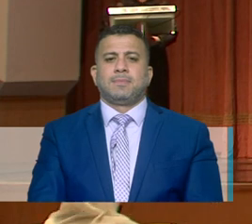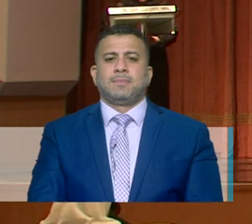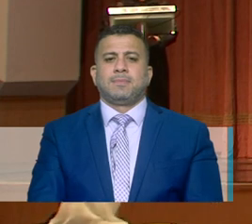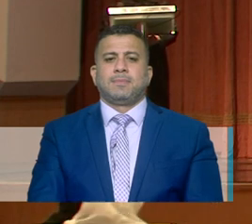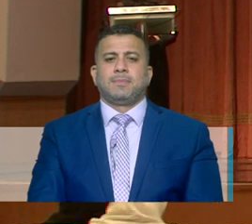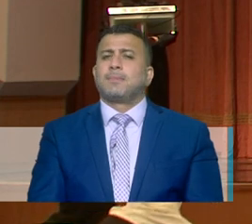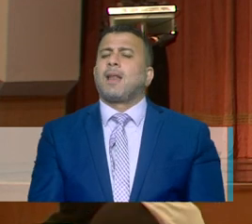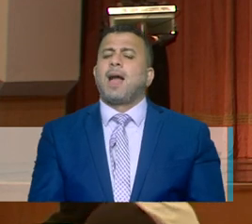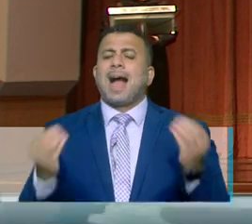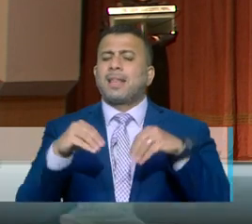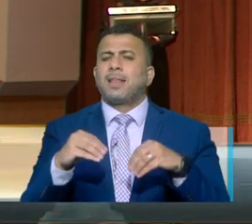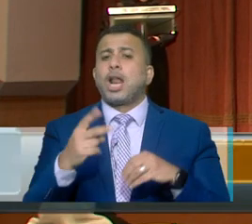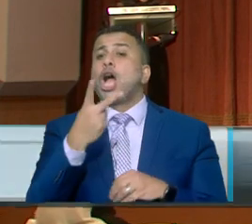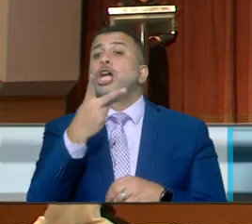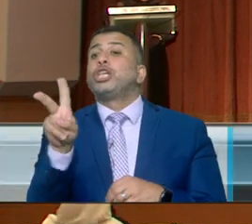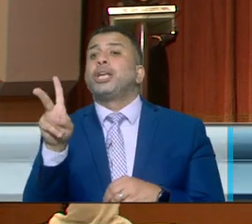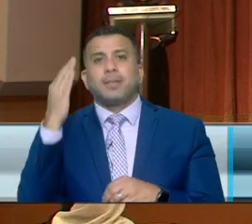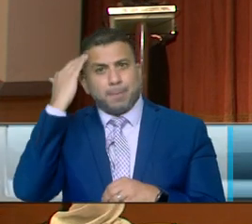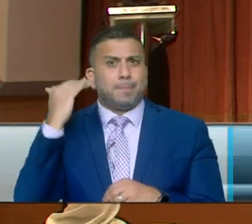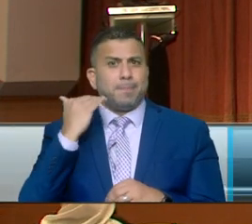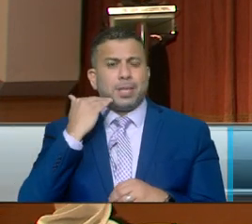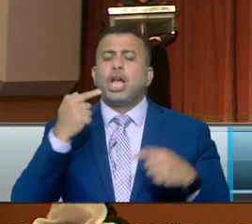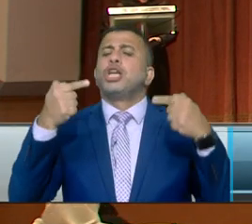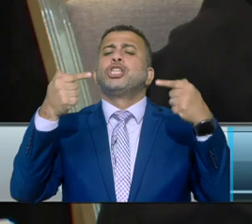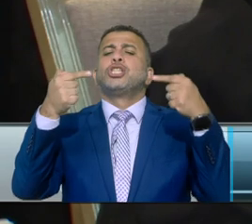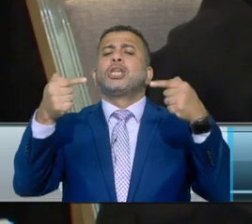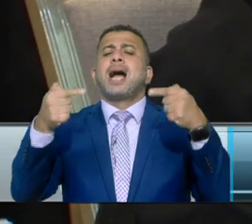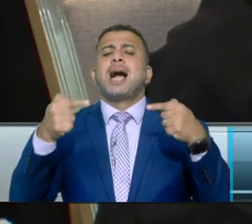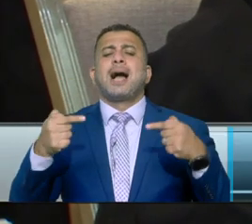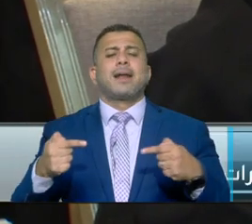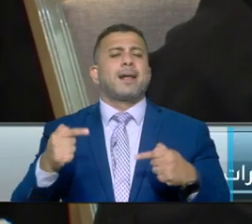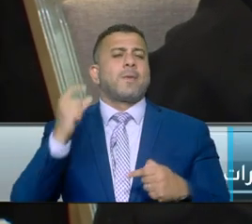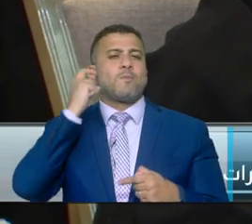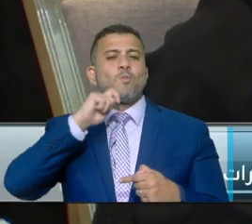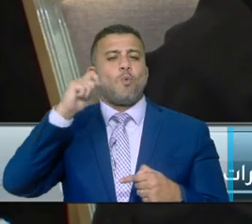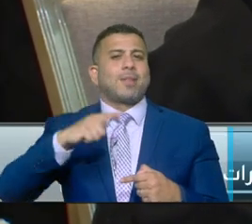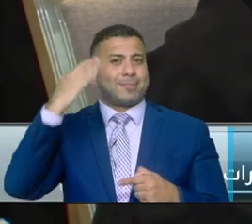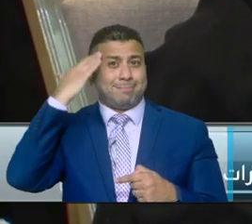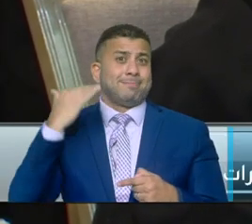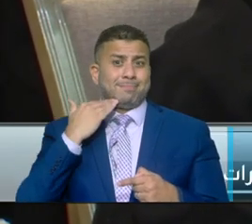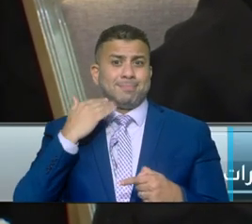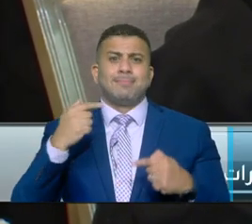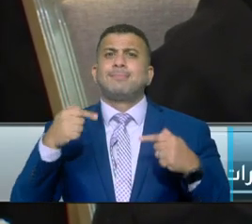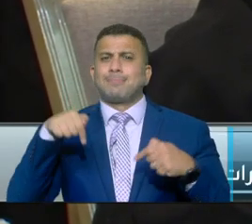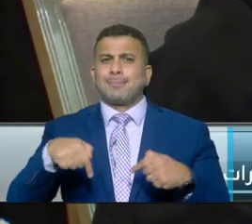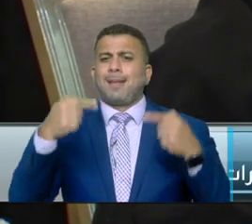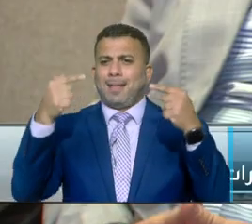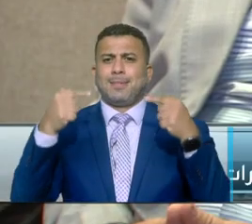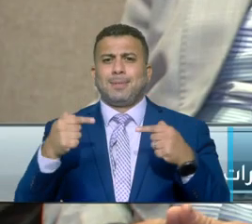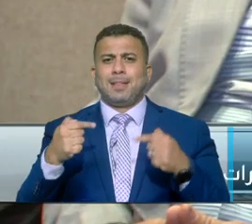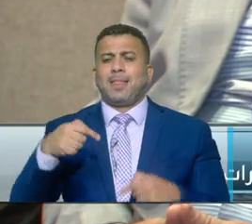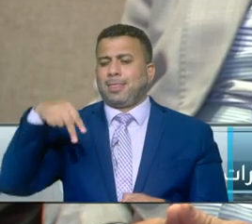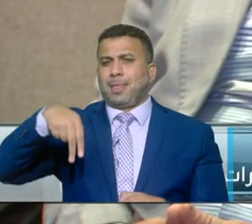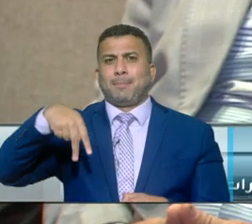وبذلك للوقوف على أبرز المحاور. أكثر من 20 أديبة وشاعرة إماراتية تجتمعن اليوم في ملتقى أديبات الإمارات